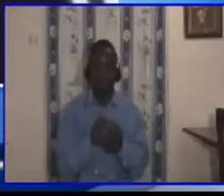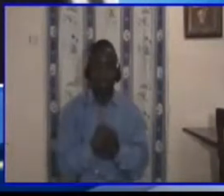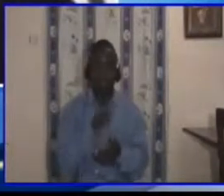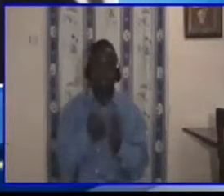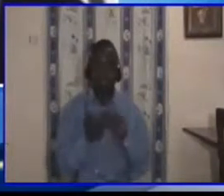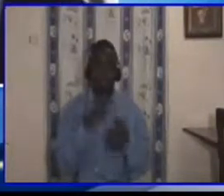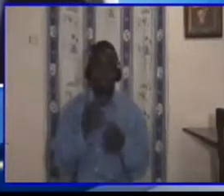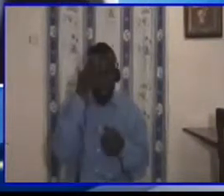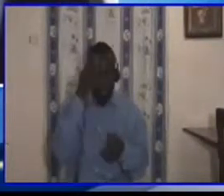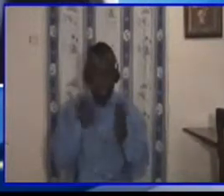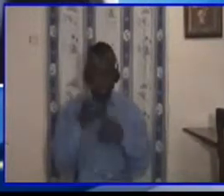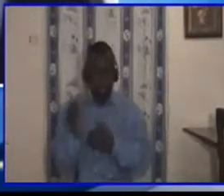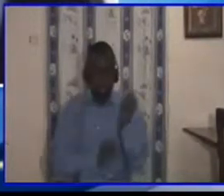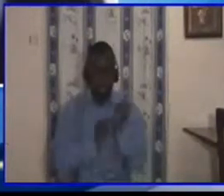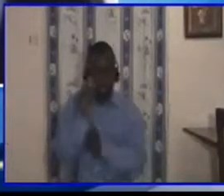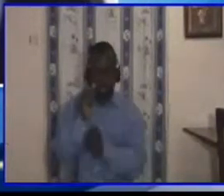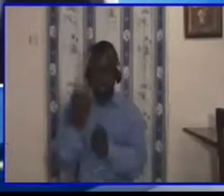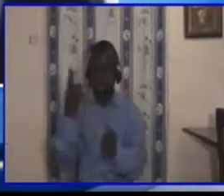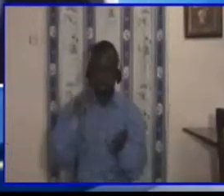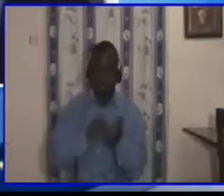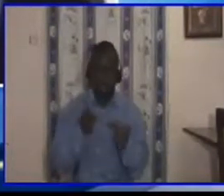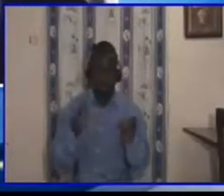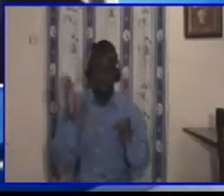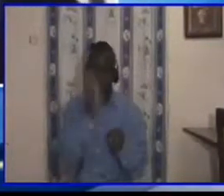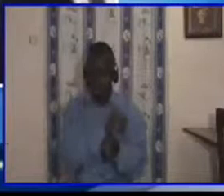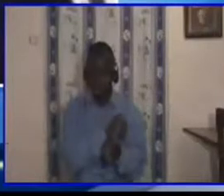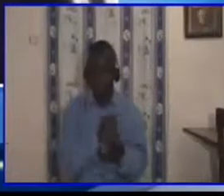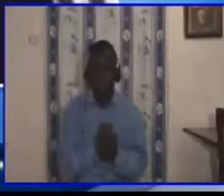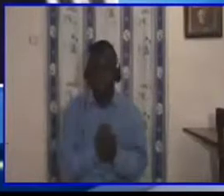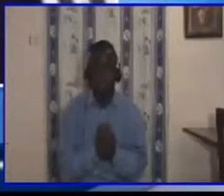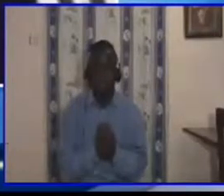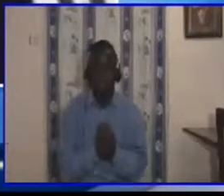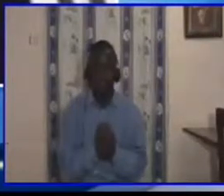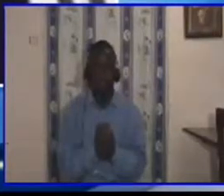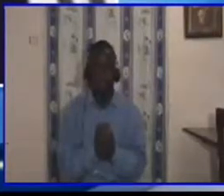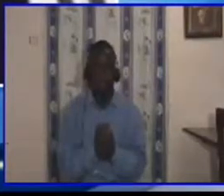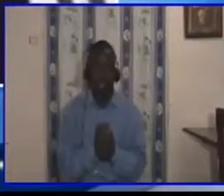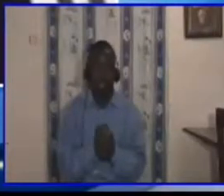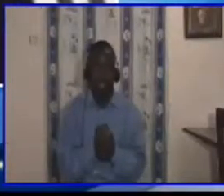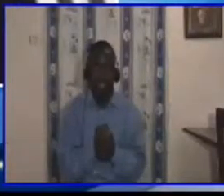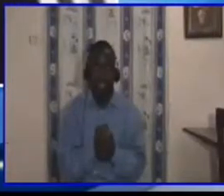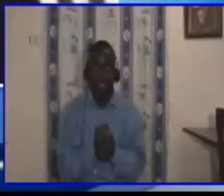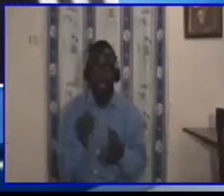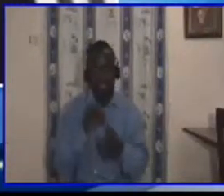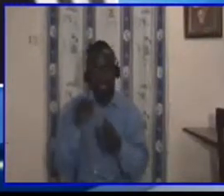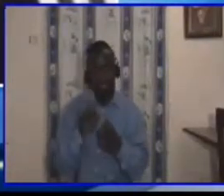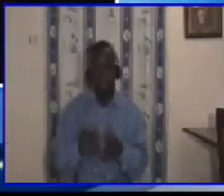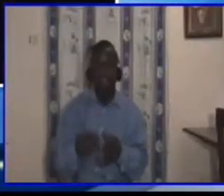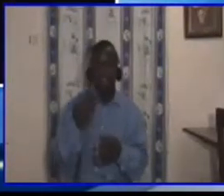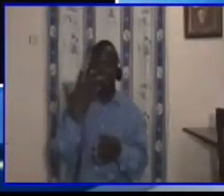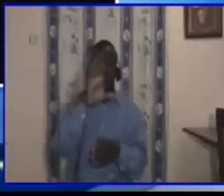non è sufficiente conoscere ciò che è accaduto nel corso di duemila